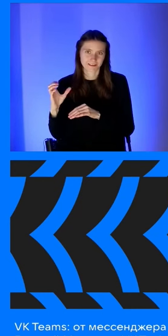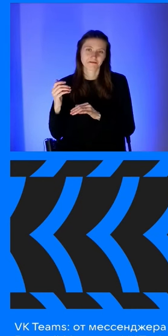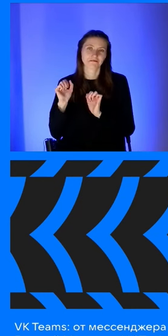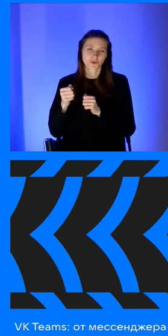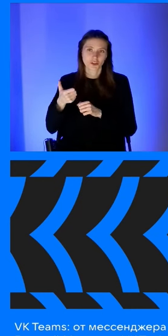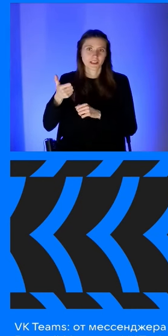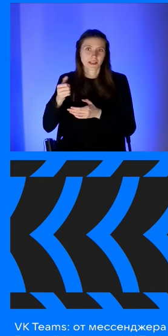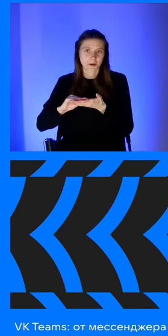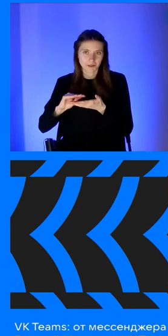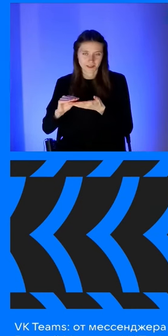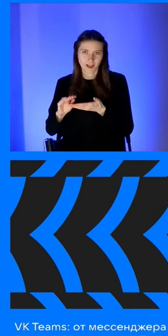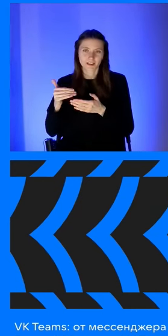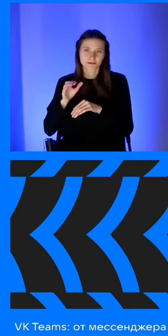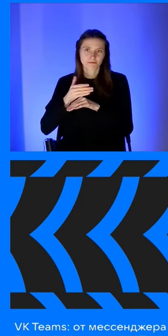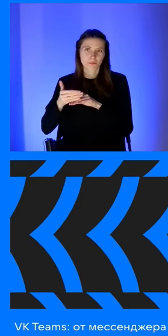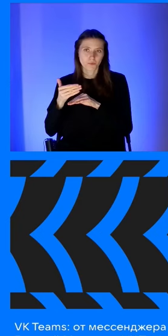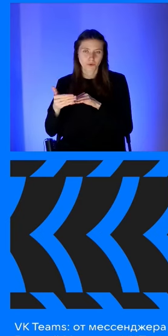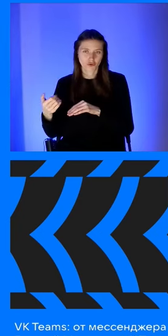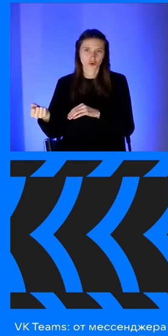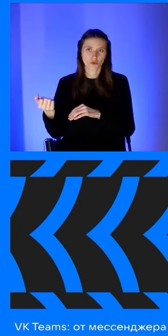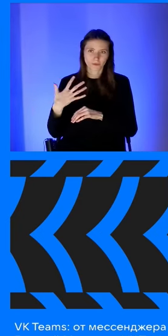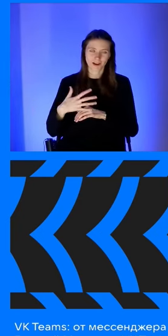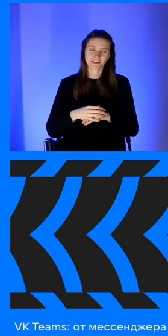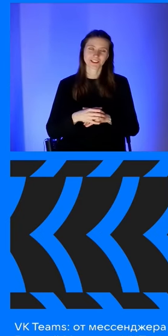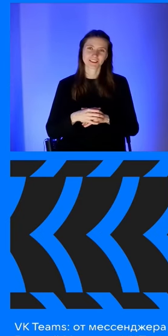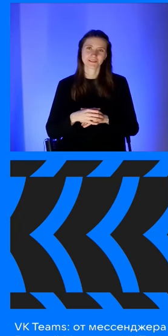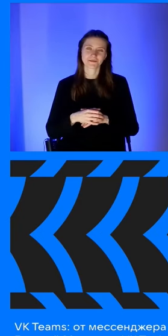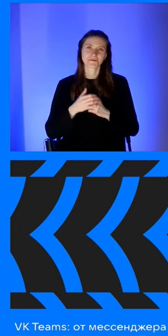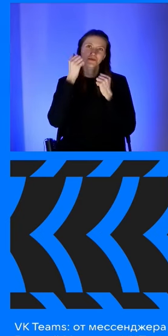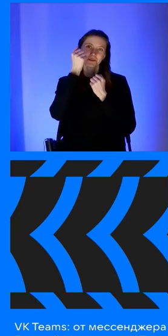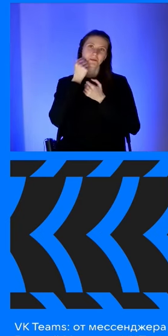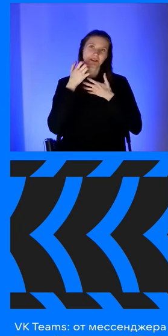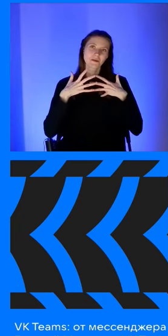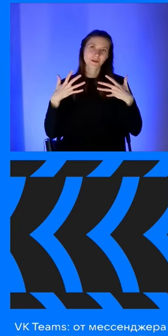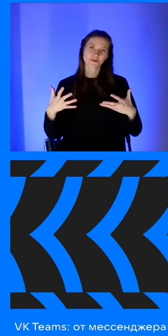Сейчас побежим, будем удивлять, я думаю, регулярно. Спасибо большое. Спасибо всем.